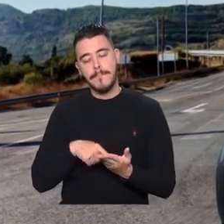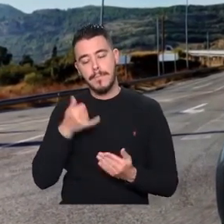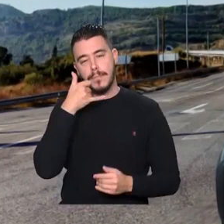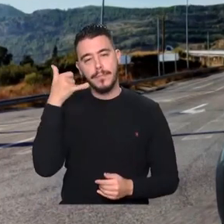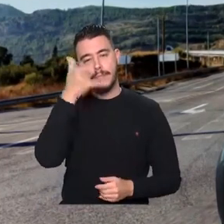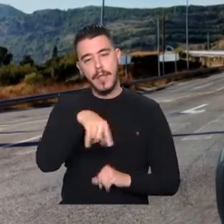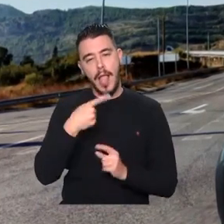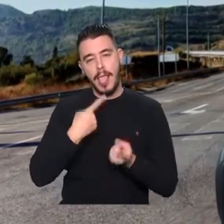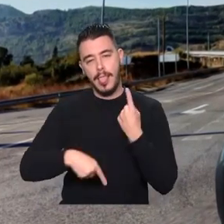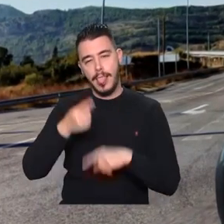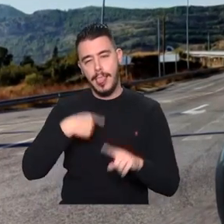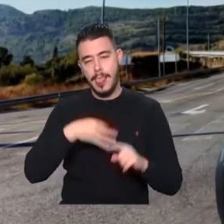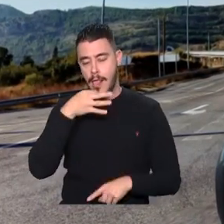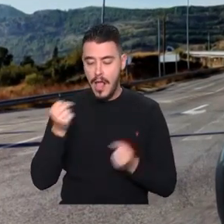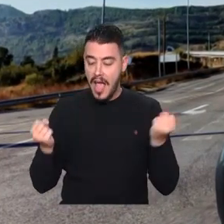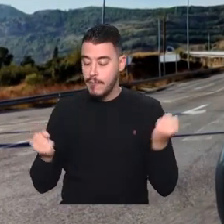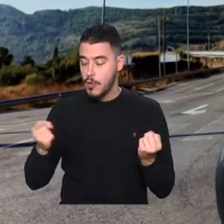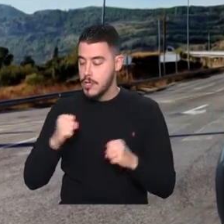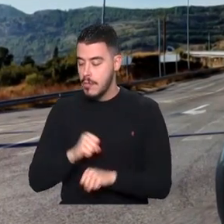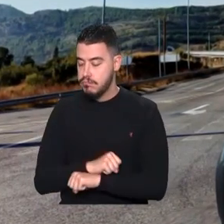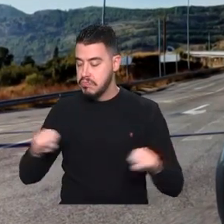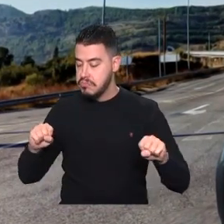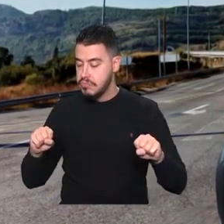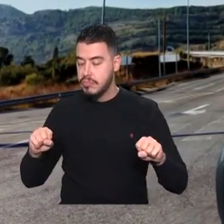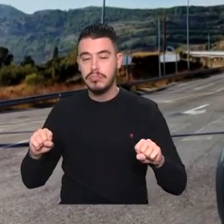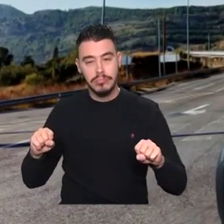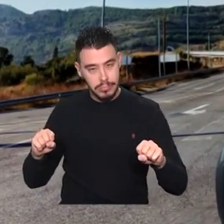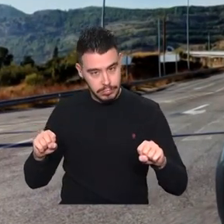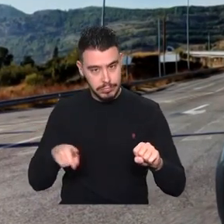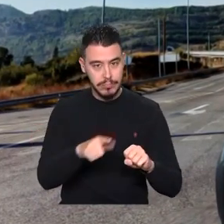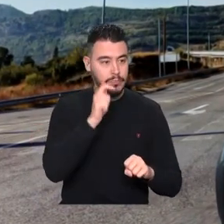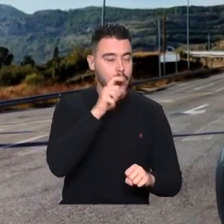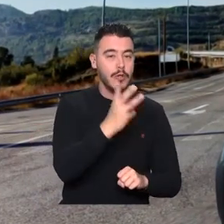βλάβει και ζήτησε να έρθει να τον βοηθήσει. Εκείνος ήρθε. Όταν έφτασε λοιπόν στο